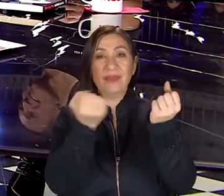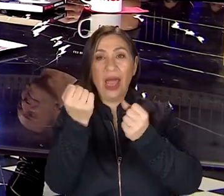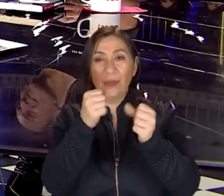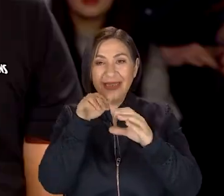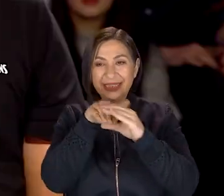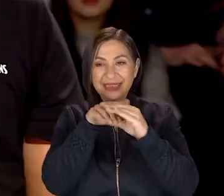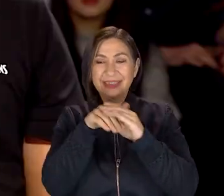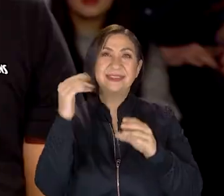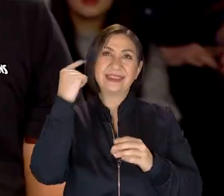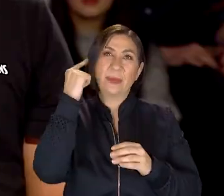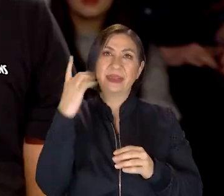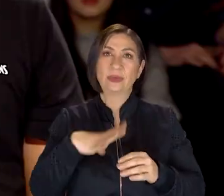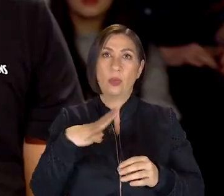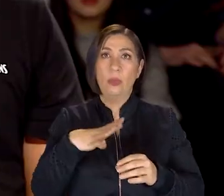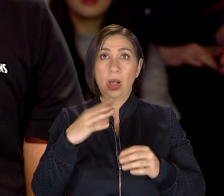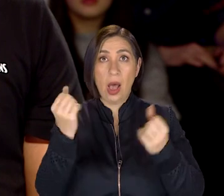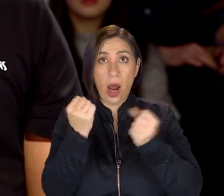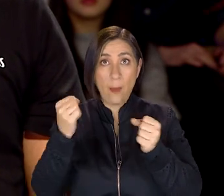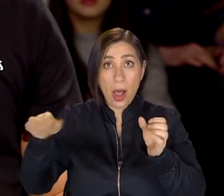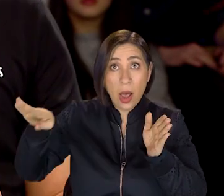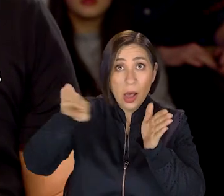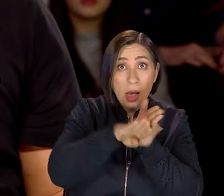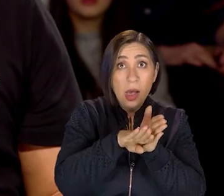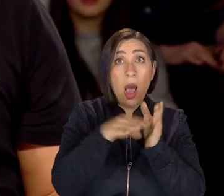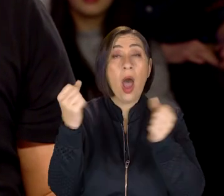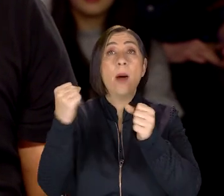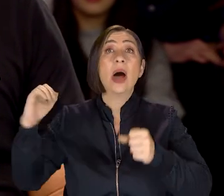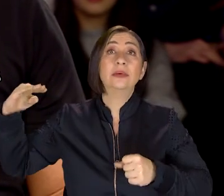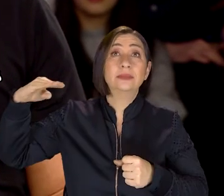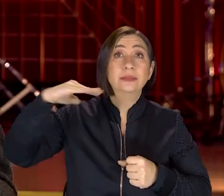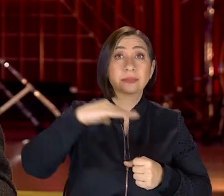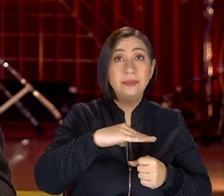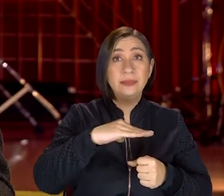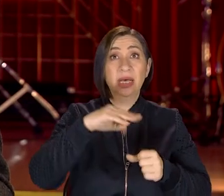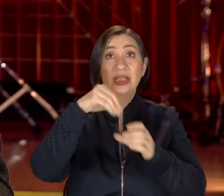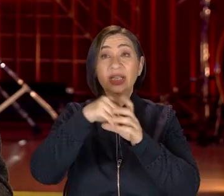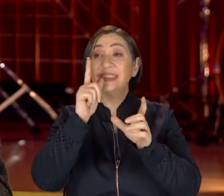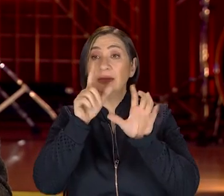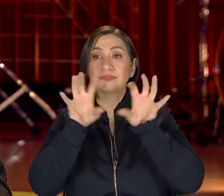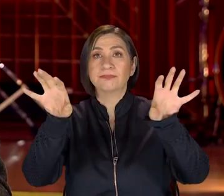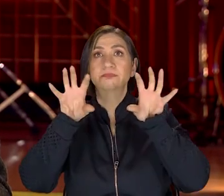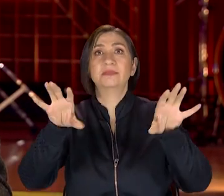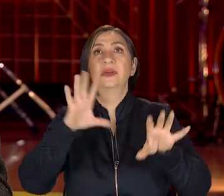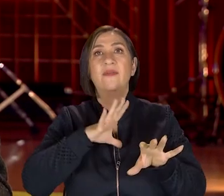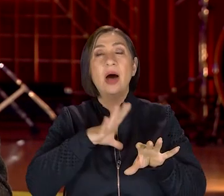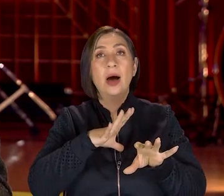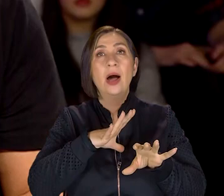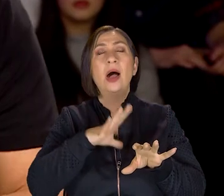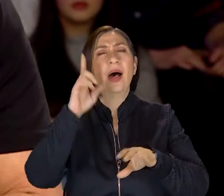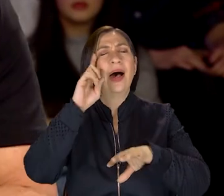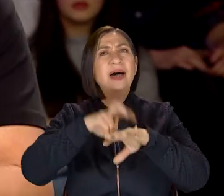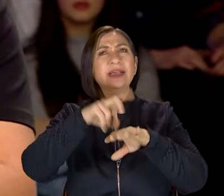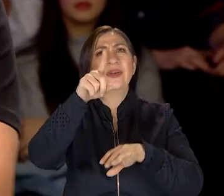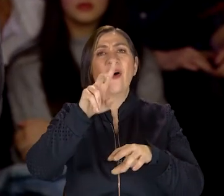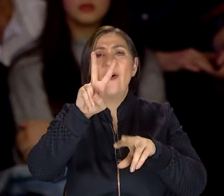ses sisteminde dinletmek istiyorum. Bir araba mı getirmiş ses sistemi? Arabayla gelmişti. İçinde ses sistemi var filan. Bir arabayla gelmişti.